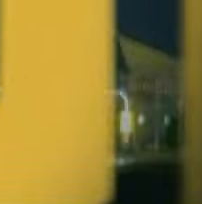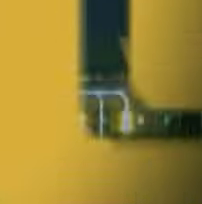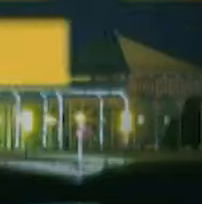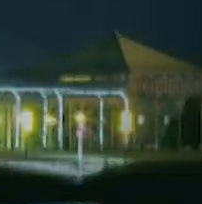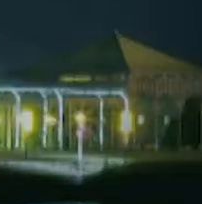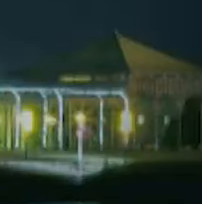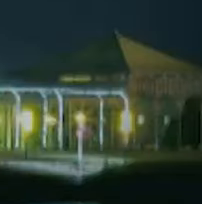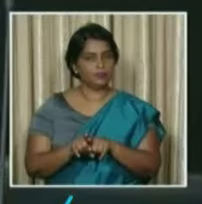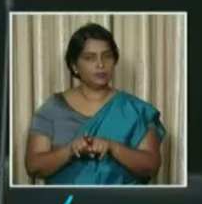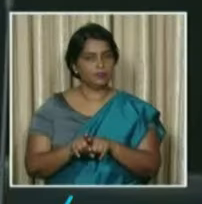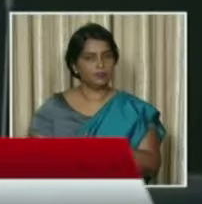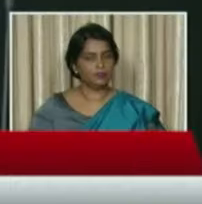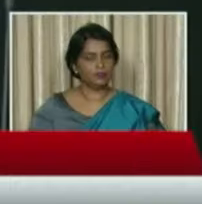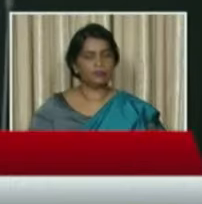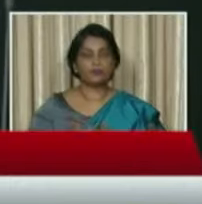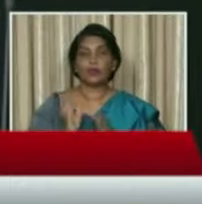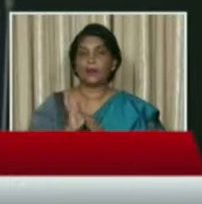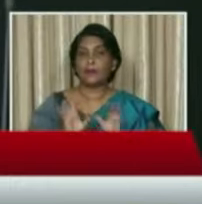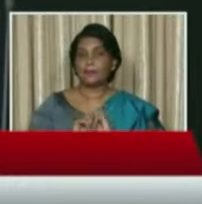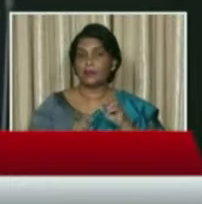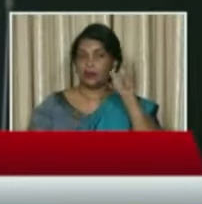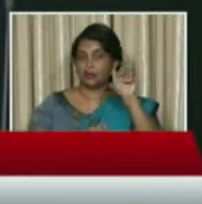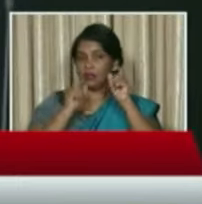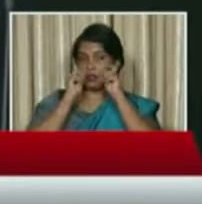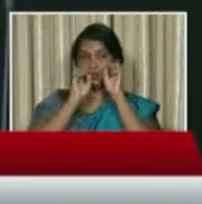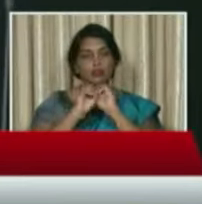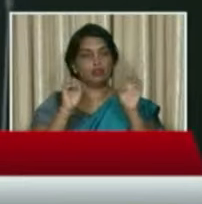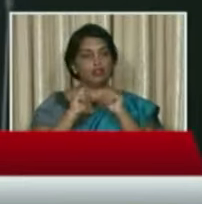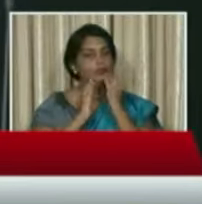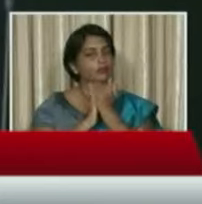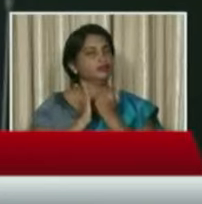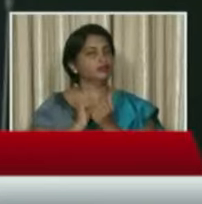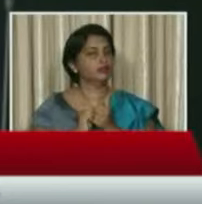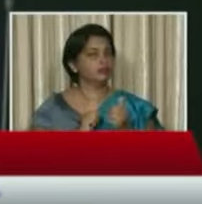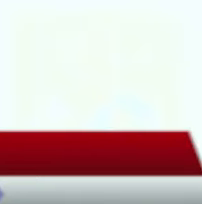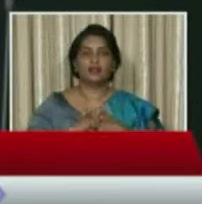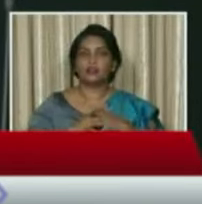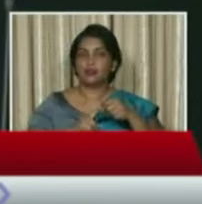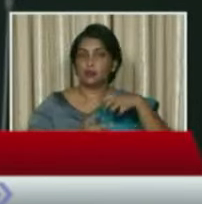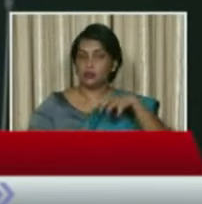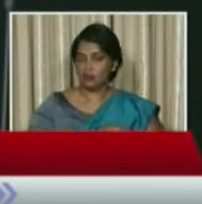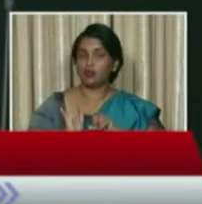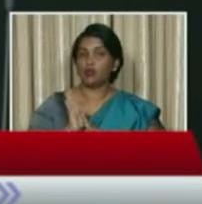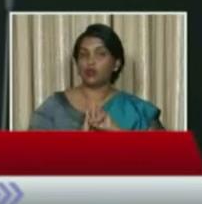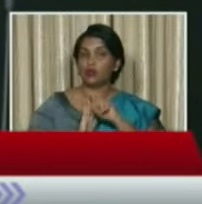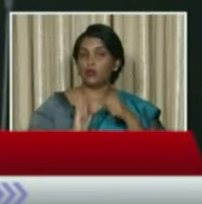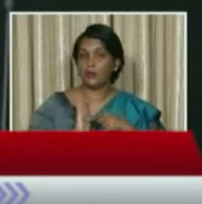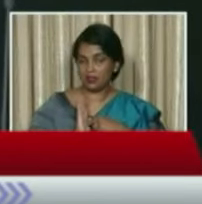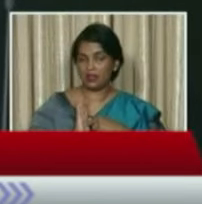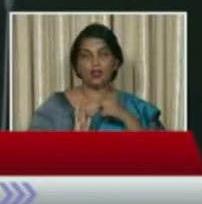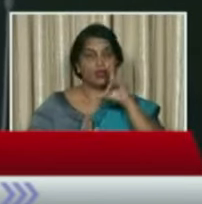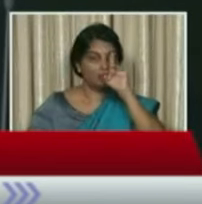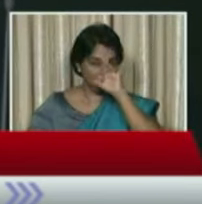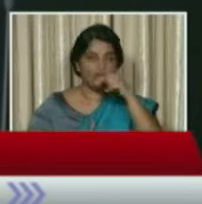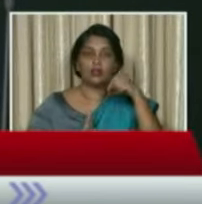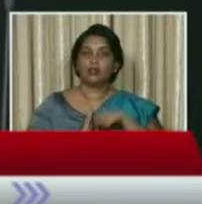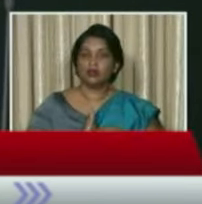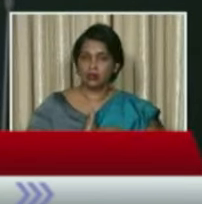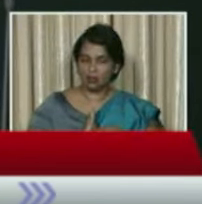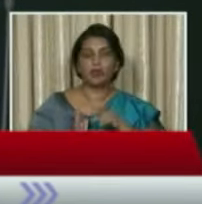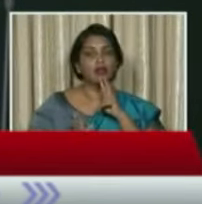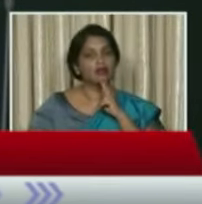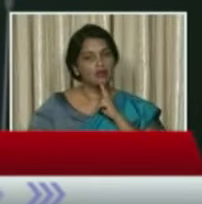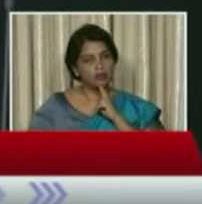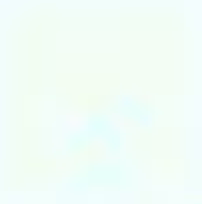කෙරුවා. මාධ්‍යවේදීන් දැනුවත් කිරීමේ වැඩසටහන් පවත්වලා තියෙනවා. බස්සනාහිර, උතුරු මැද, වයඹ, දකුණ,